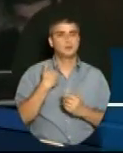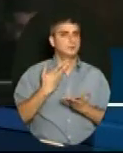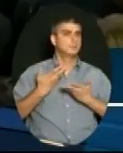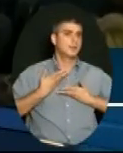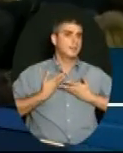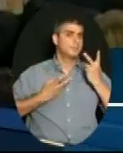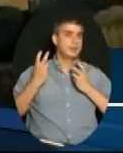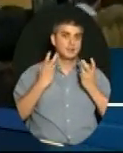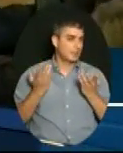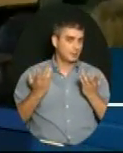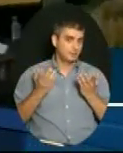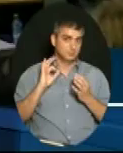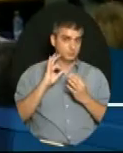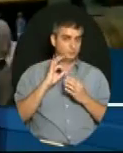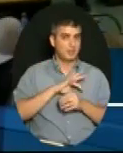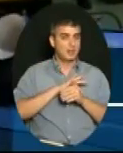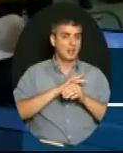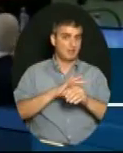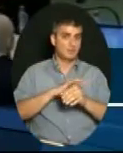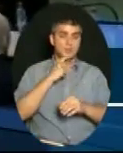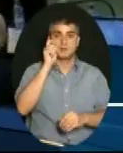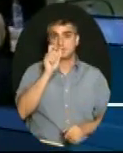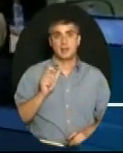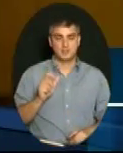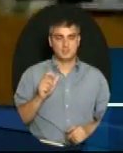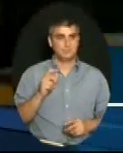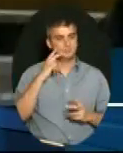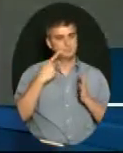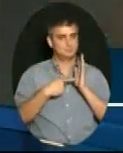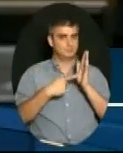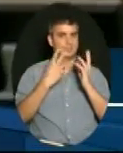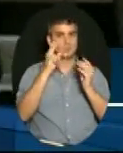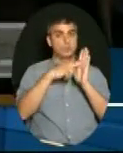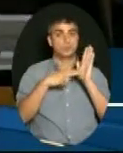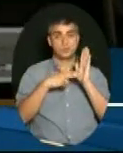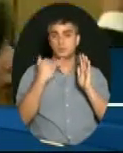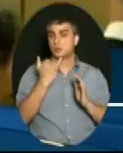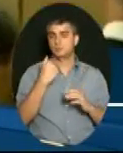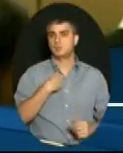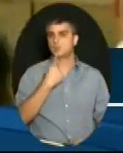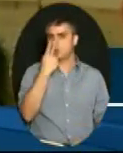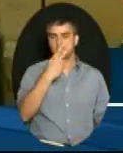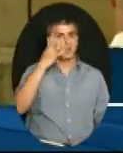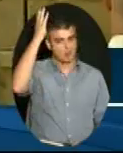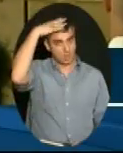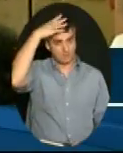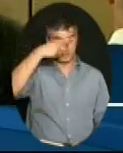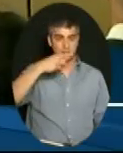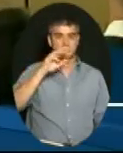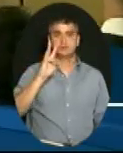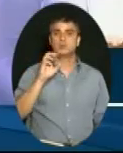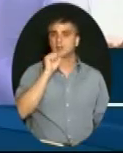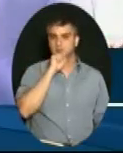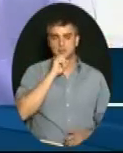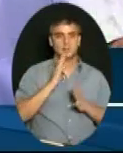ניזונים, כדי ללוות את המילים בוויז'ואל, מה שאתם קוראים אצלכם, אז כל הזמן אנחנו רואים את אהוד אולמרט ושולה